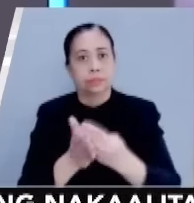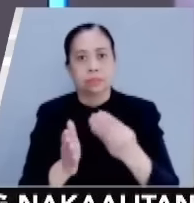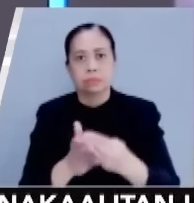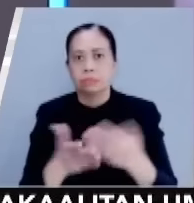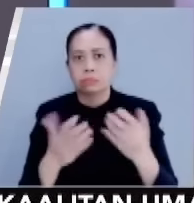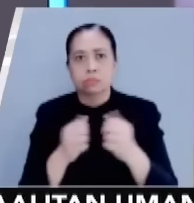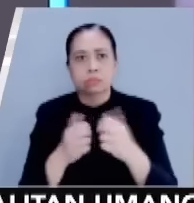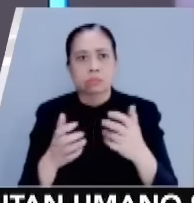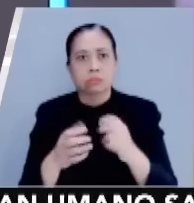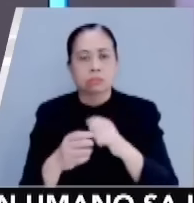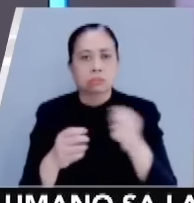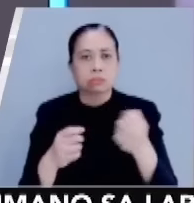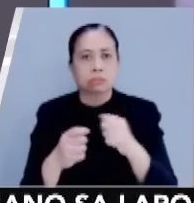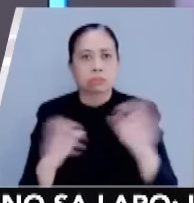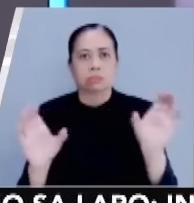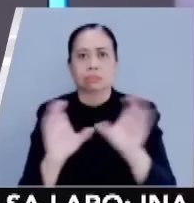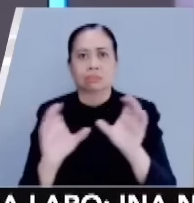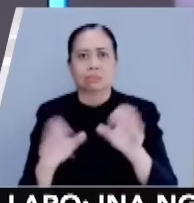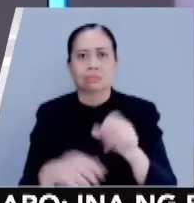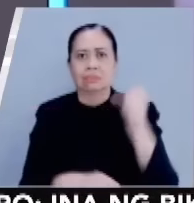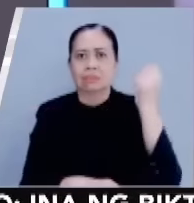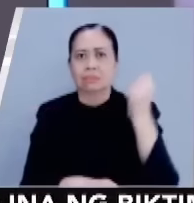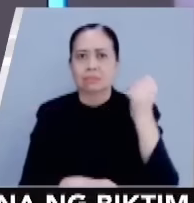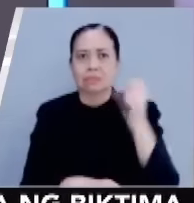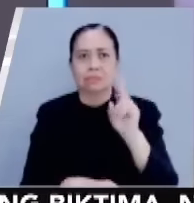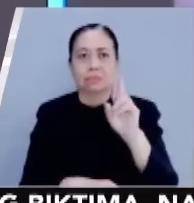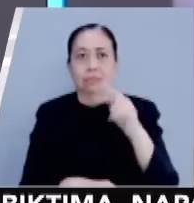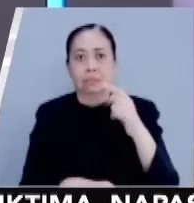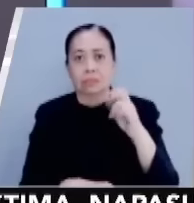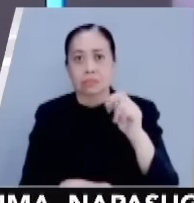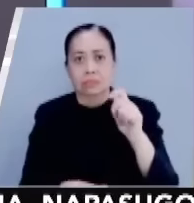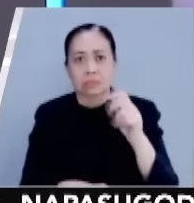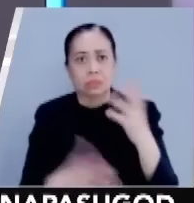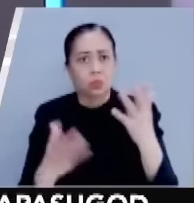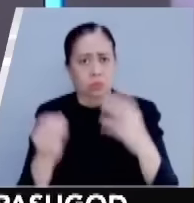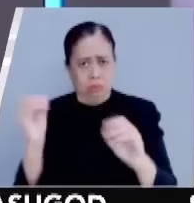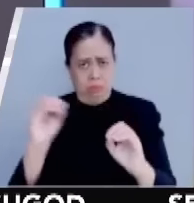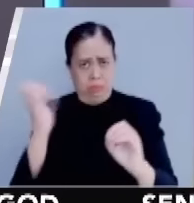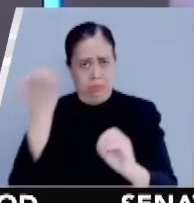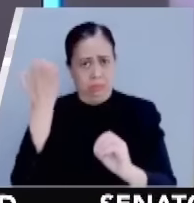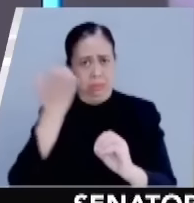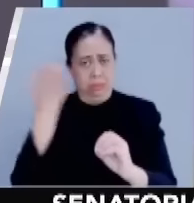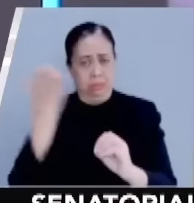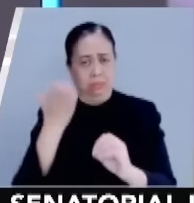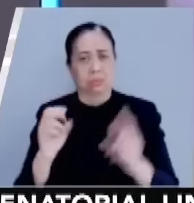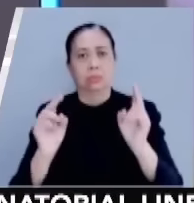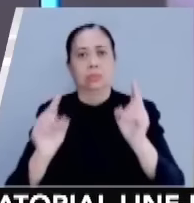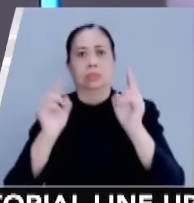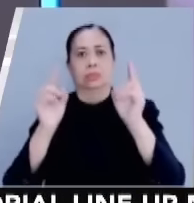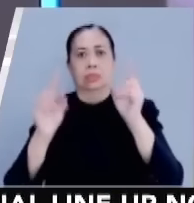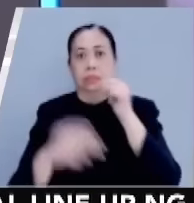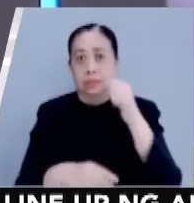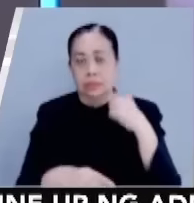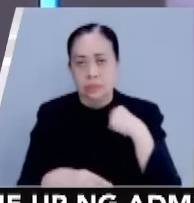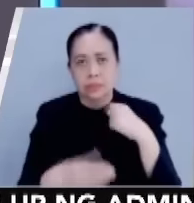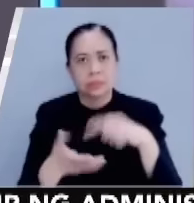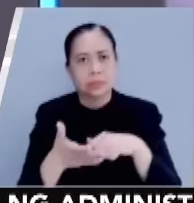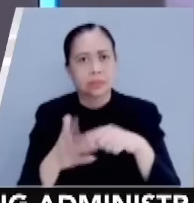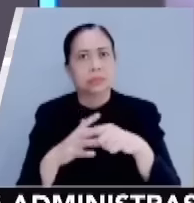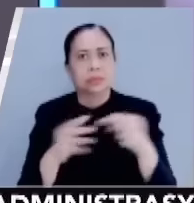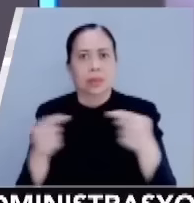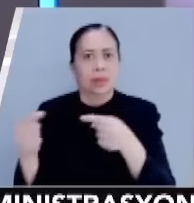pwedeng i-certify as urgent dahil walang emergency. Sa pagmamadali nga kagabi, may punto pang nag-agawan